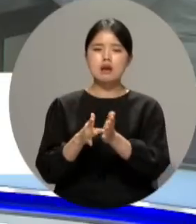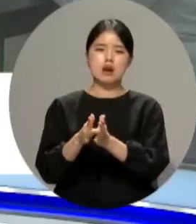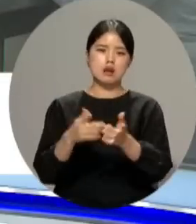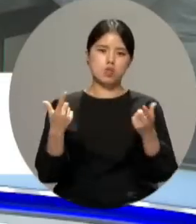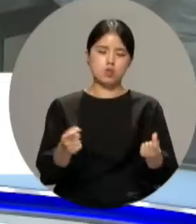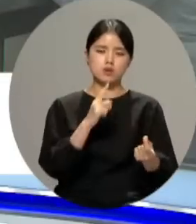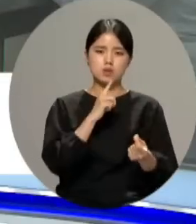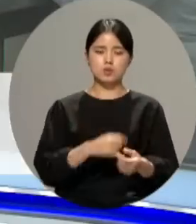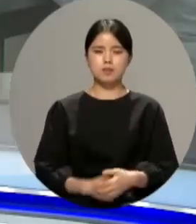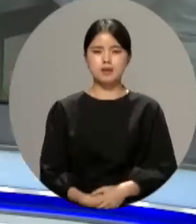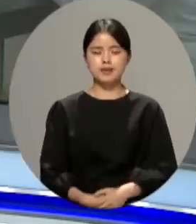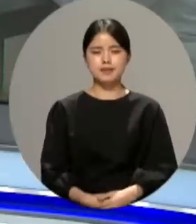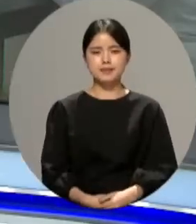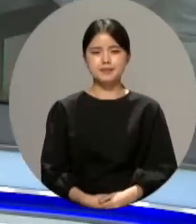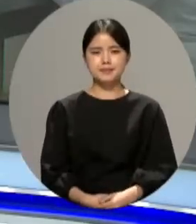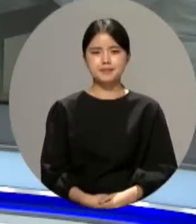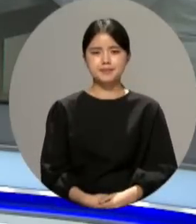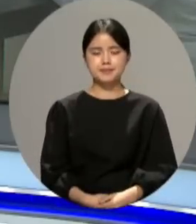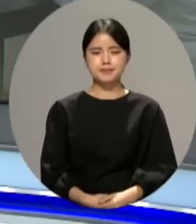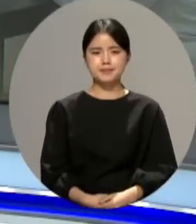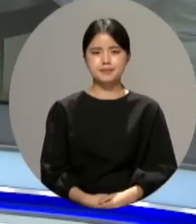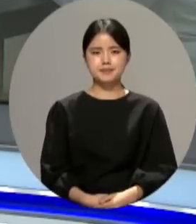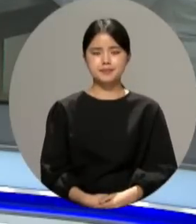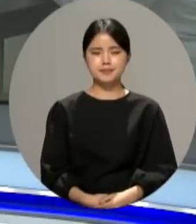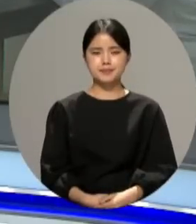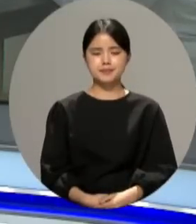합니다 이창 의 기자가 전합니다